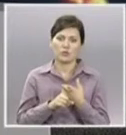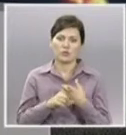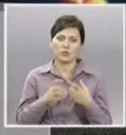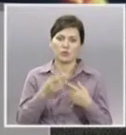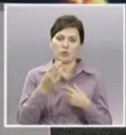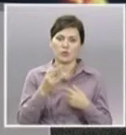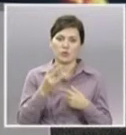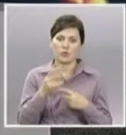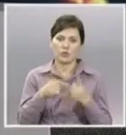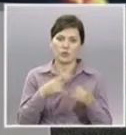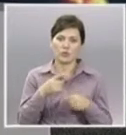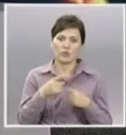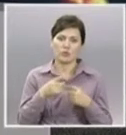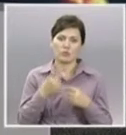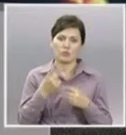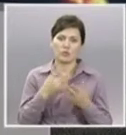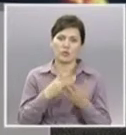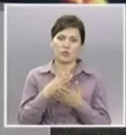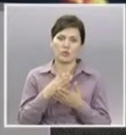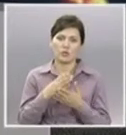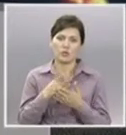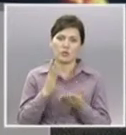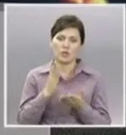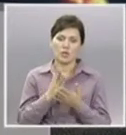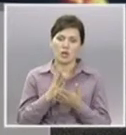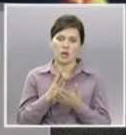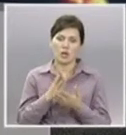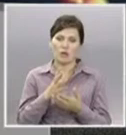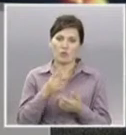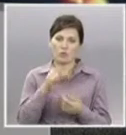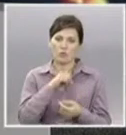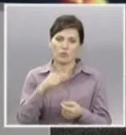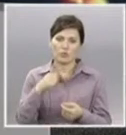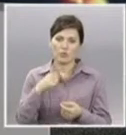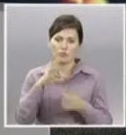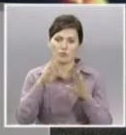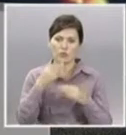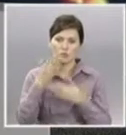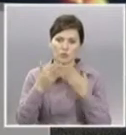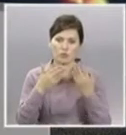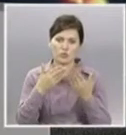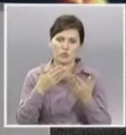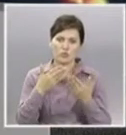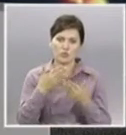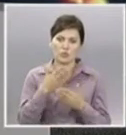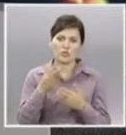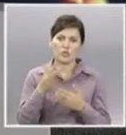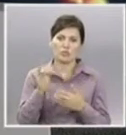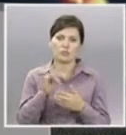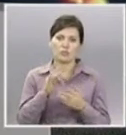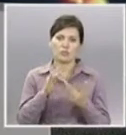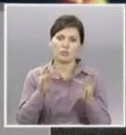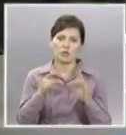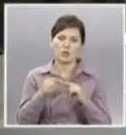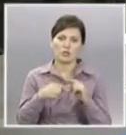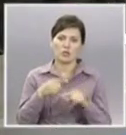арқылы келеді бір сала, екіншісі тікелей мұрағаттың өзіне келіп сұраныстар жасайды. Және біздің сайттарымыз